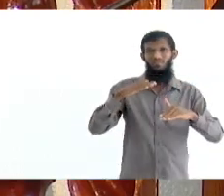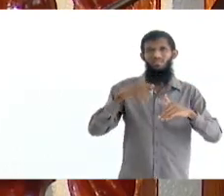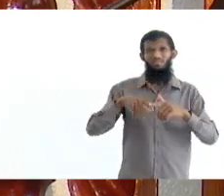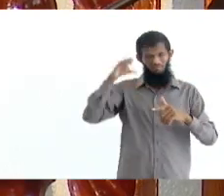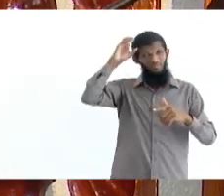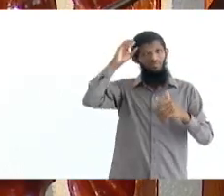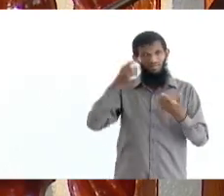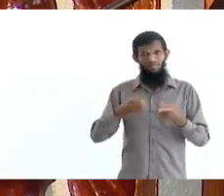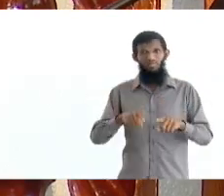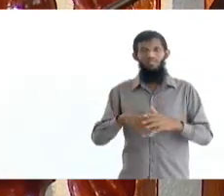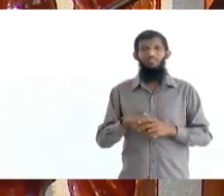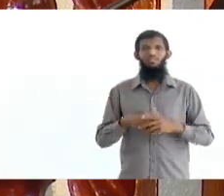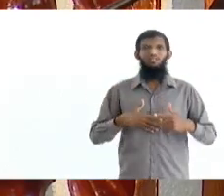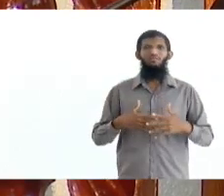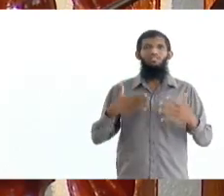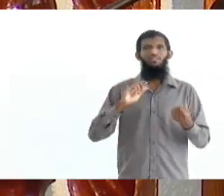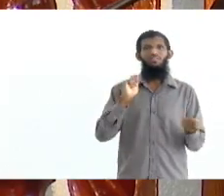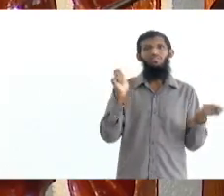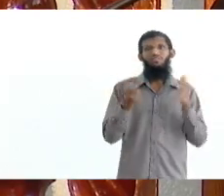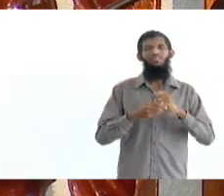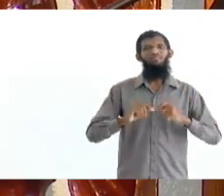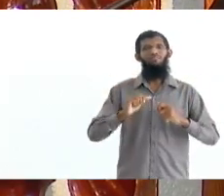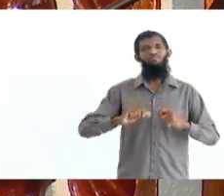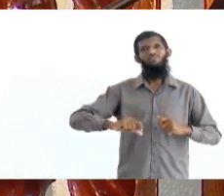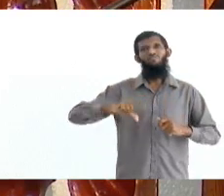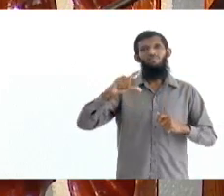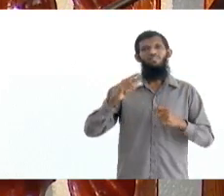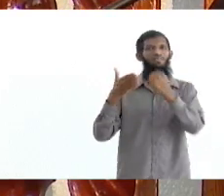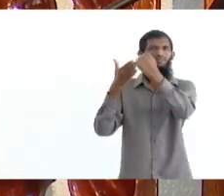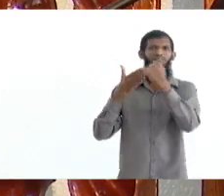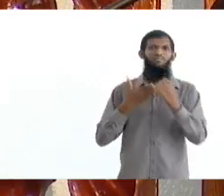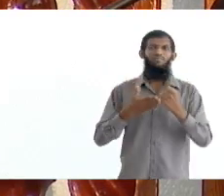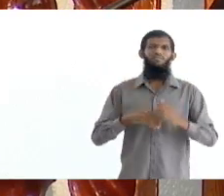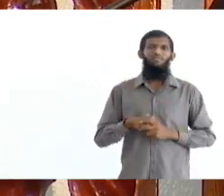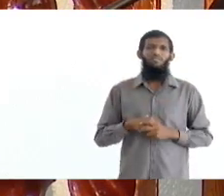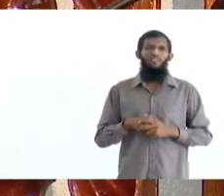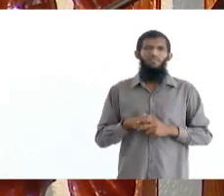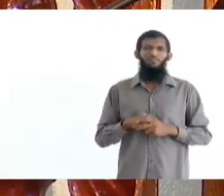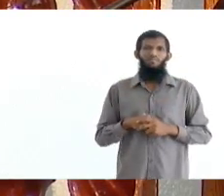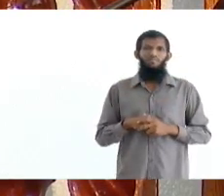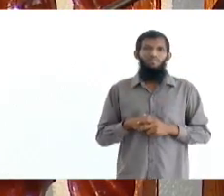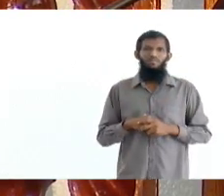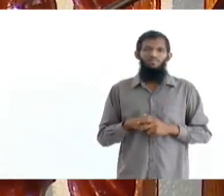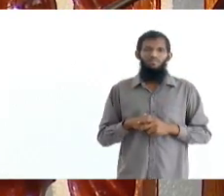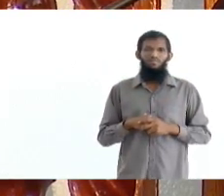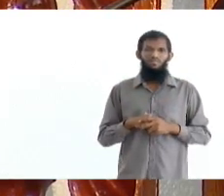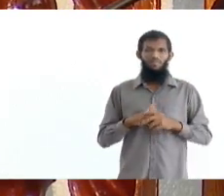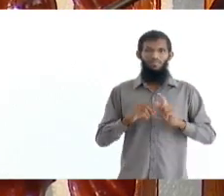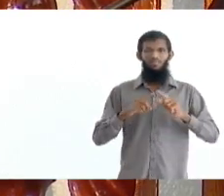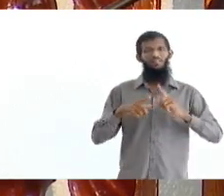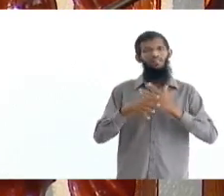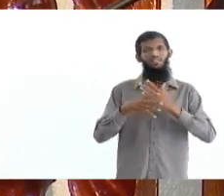ಫಿಲ್ಲವ ರೋದಿ ಬರಕಾತುಗೆ ವಸೀಲೆ ತಂ ಇತುರು ಕುರವ್ವಾನ್ ದೇವ್ ಅಳಮೆನ್ನ ರಿಸ್ಕು ತನವಸ್ಕು